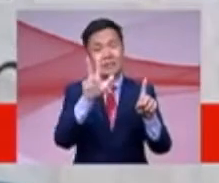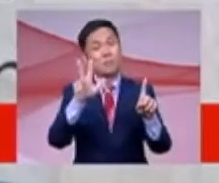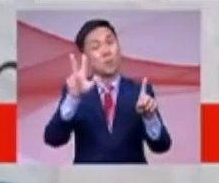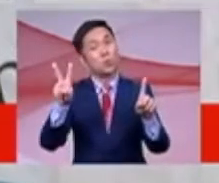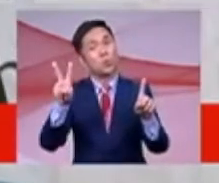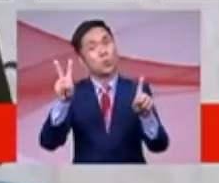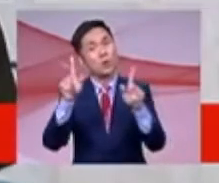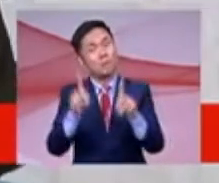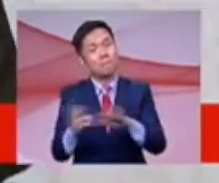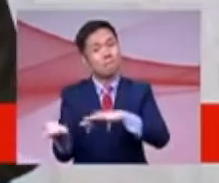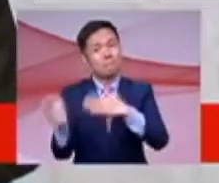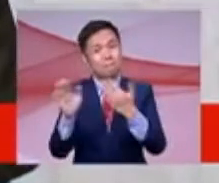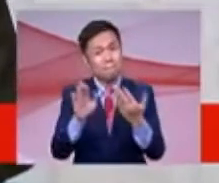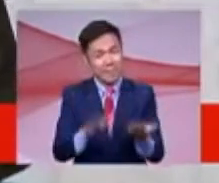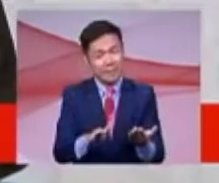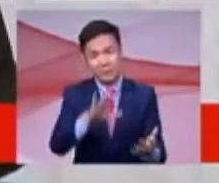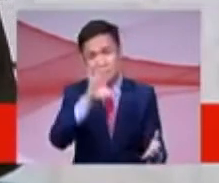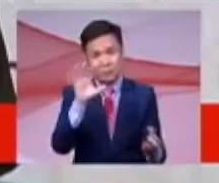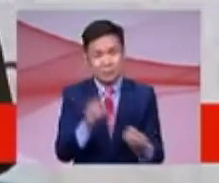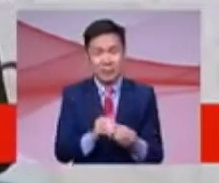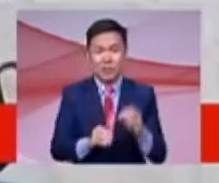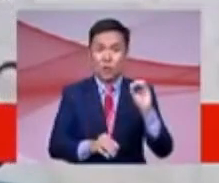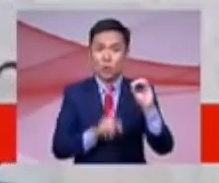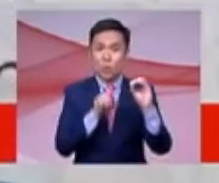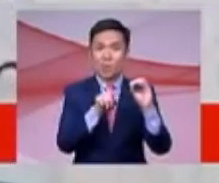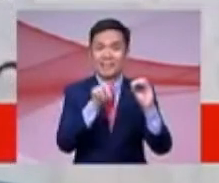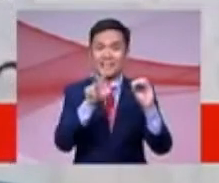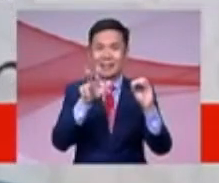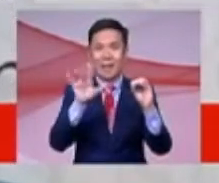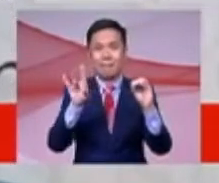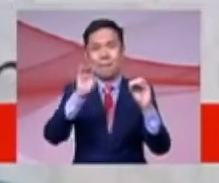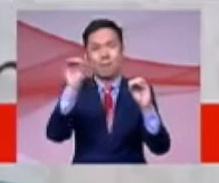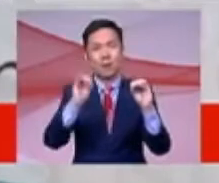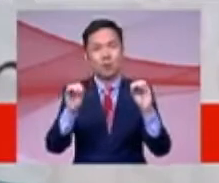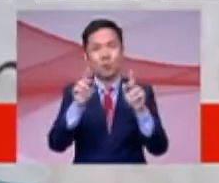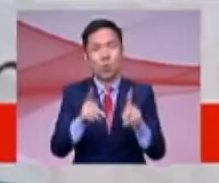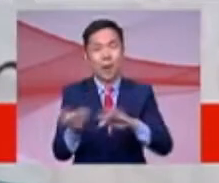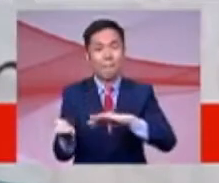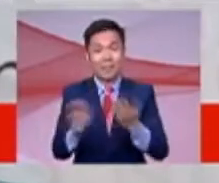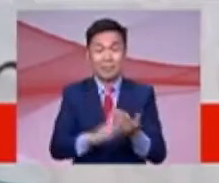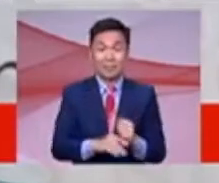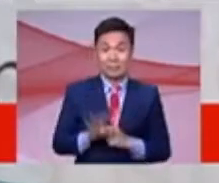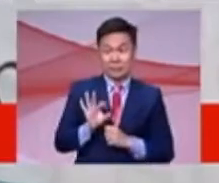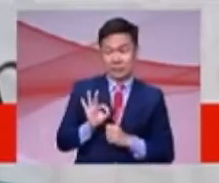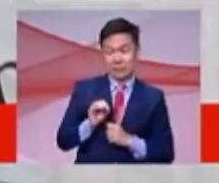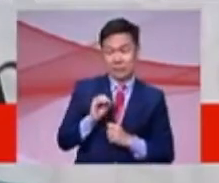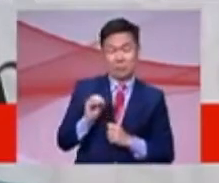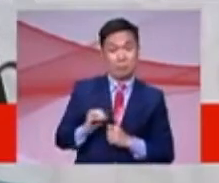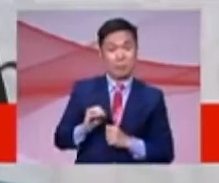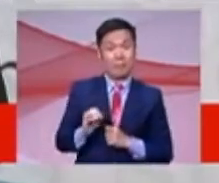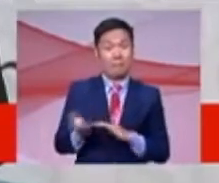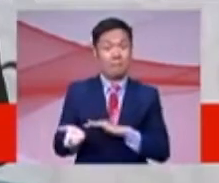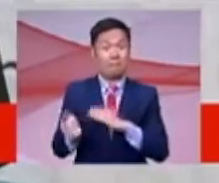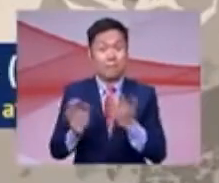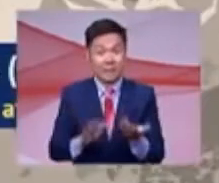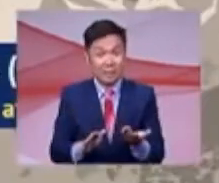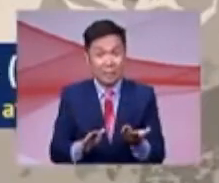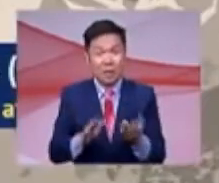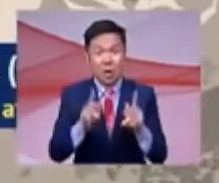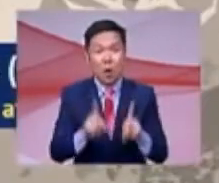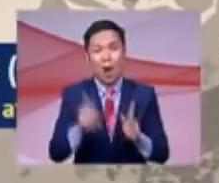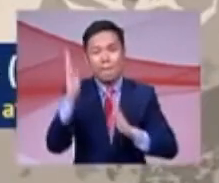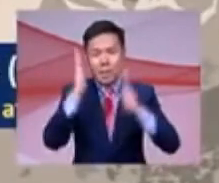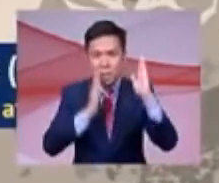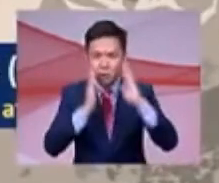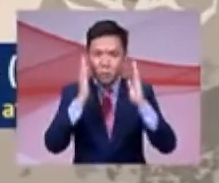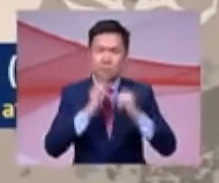kes kematian telah dicatatkan, iaitu 0.38%. 90% daripada kematian adalah warga negara